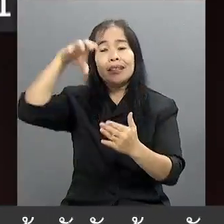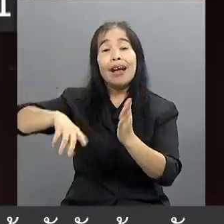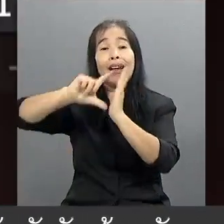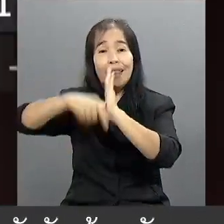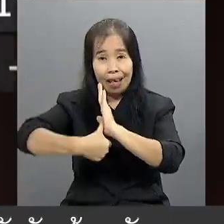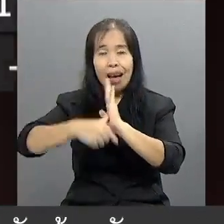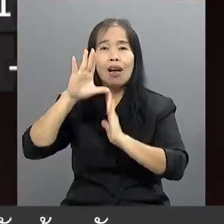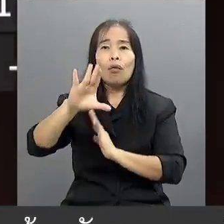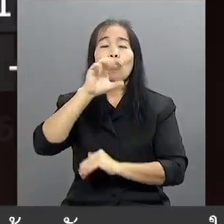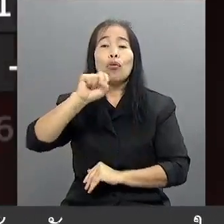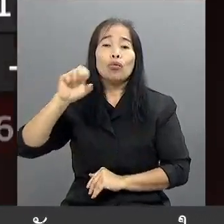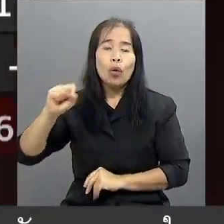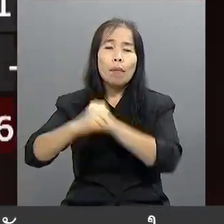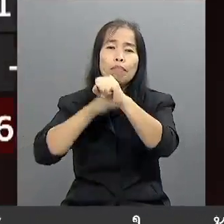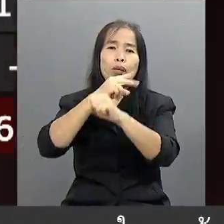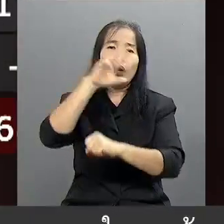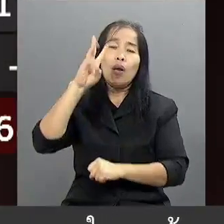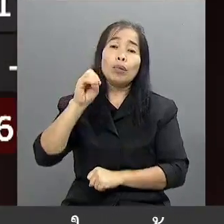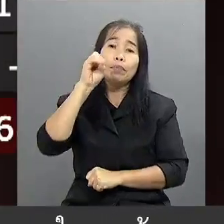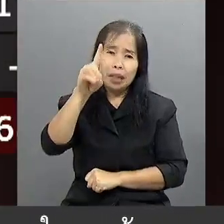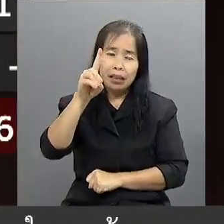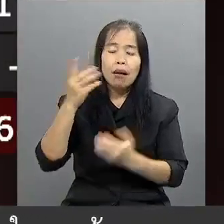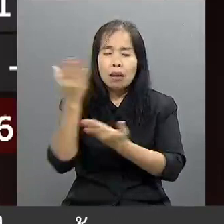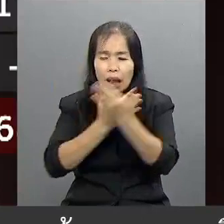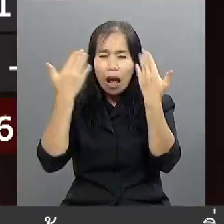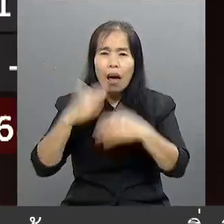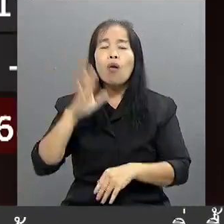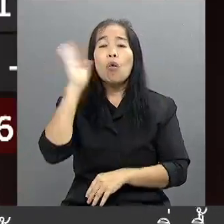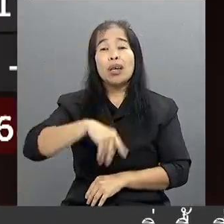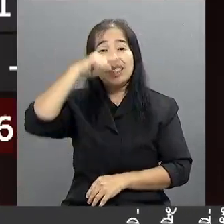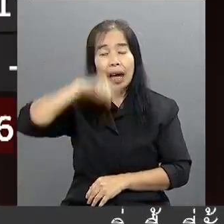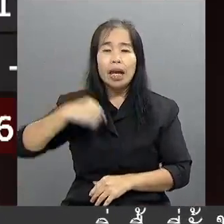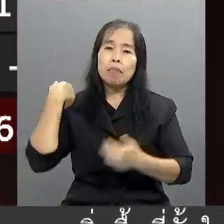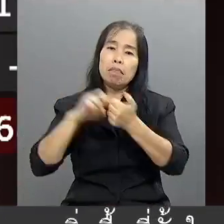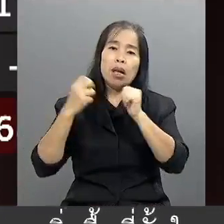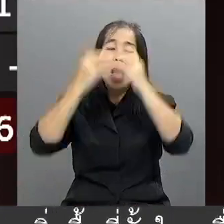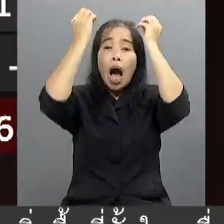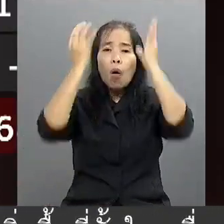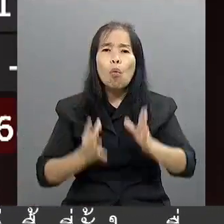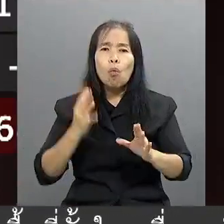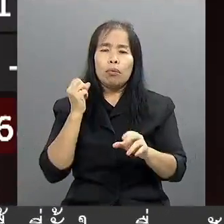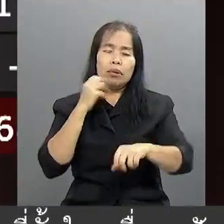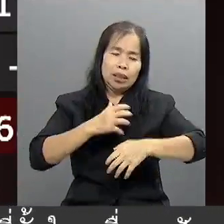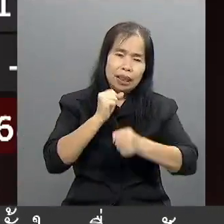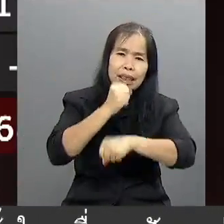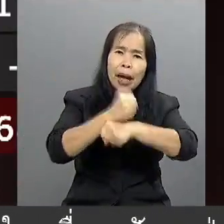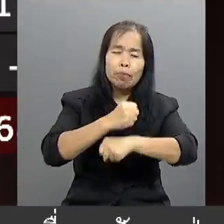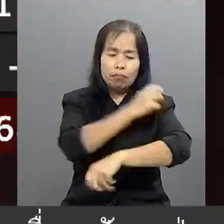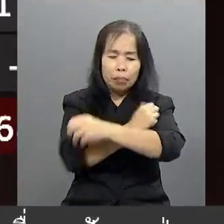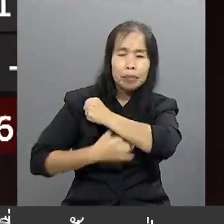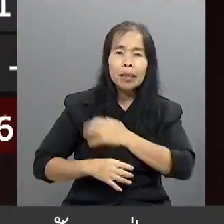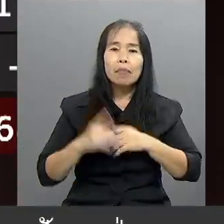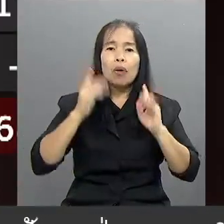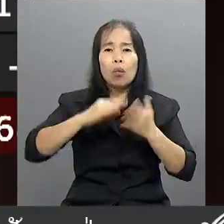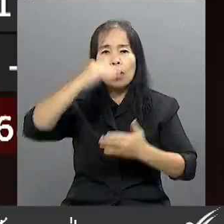ปี 2561พบว่าถ่ายมีปัญหาเรื่องครูล่วงละเมิดนักเรียนเพราะว่านักเรียนไม่กล้าออกมาเปิดเผย